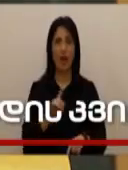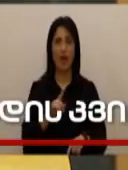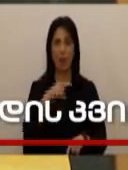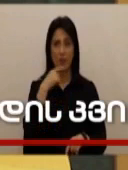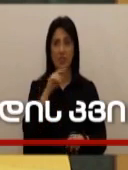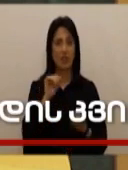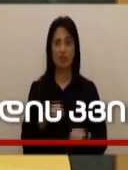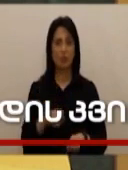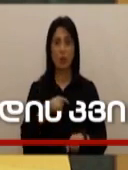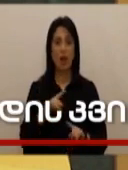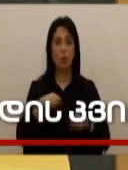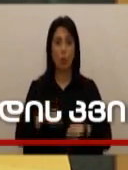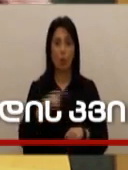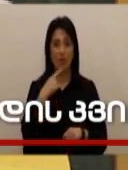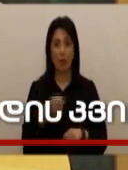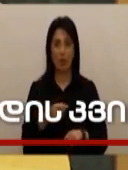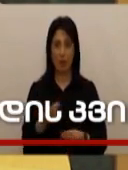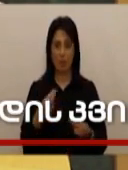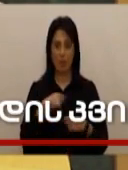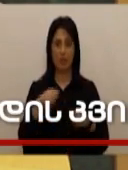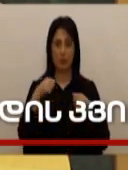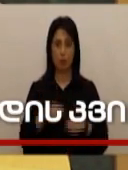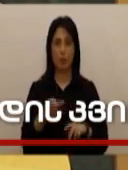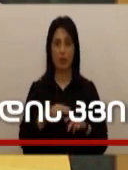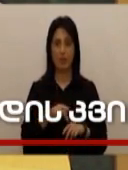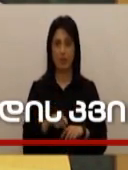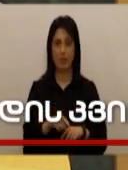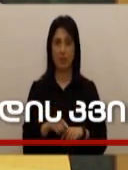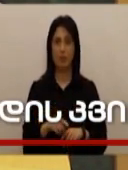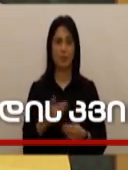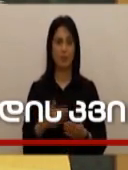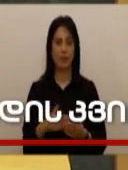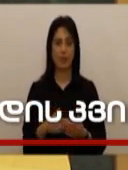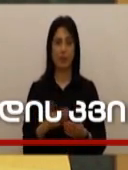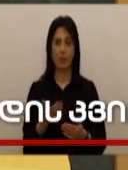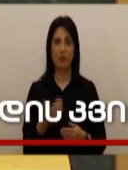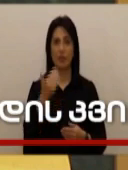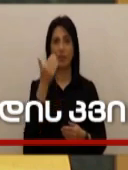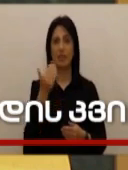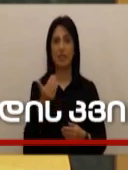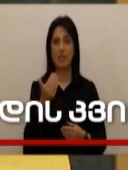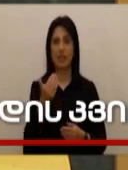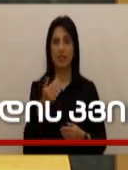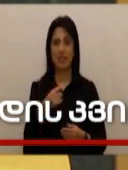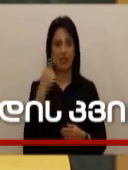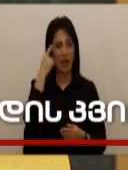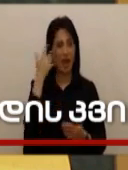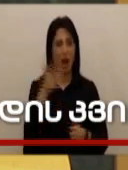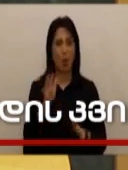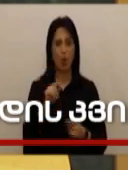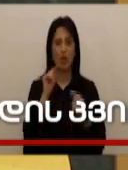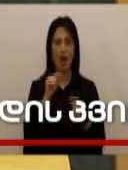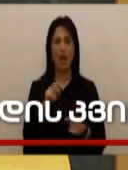ისკის საშუალებას და უფლებას. მაძლევს უფლებას ის, ასე ვთქვათ, თქვენი გაუგონარი